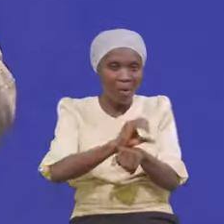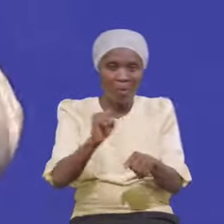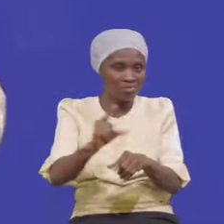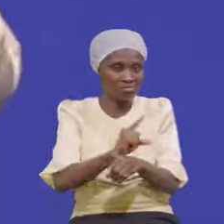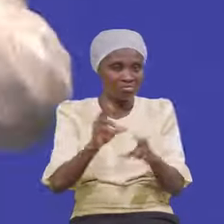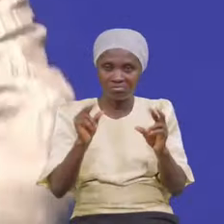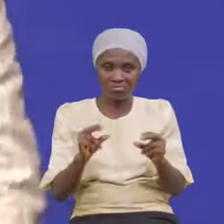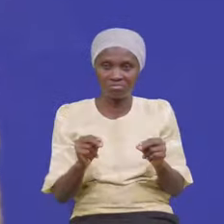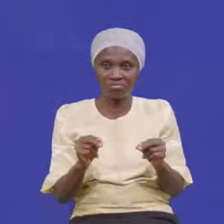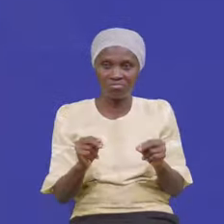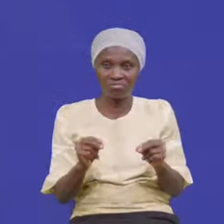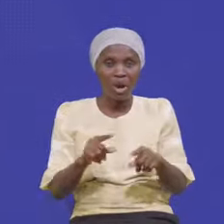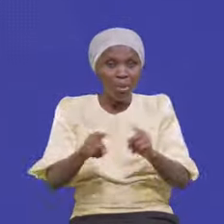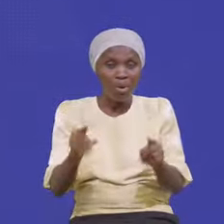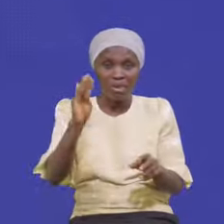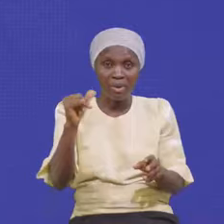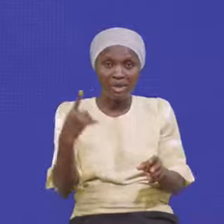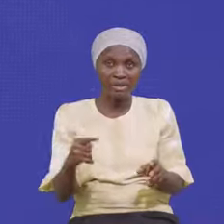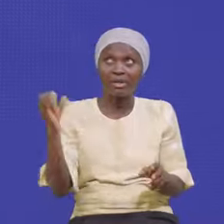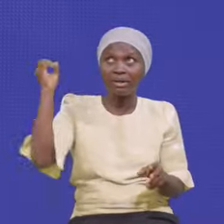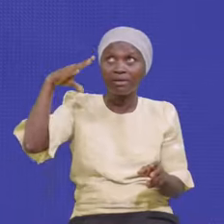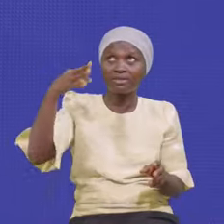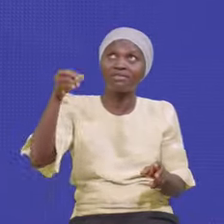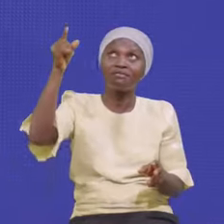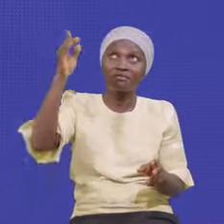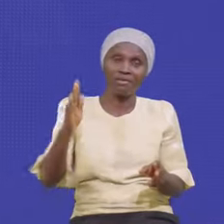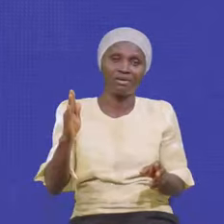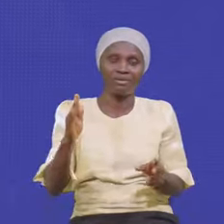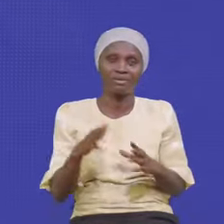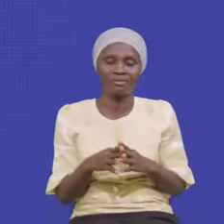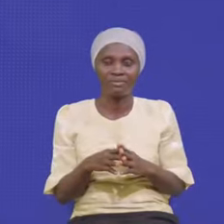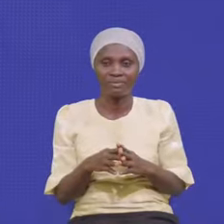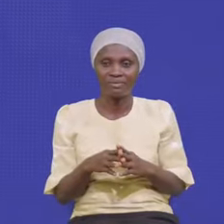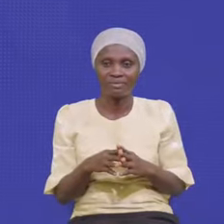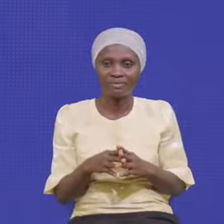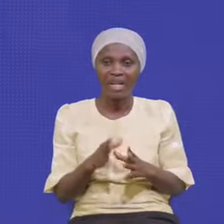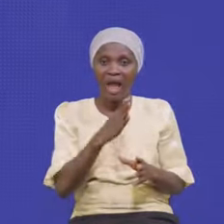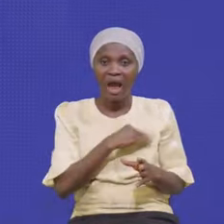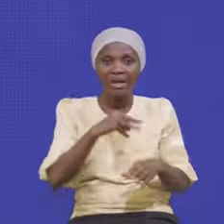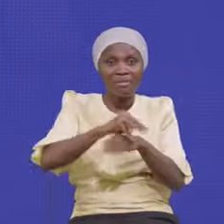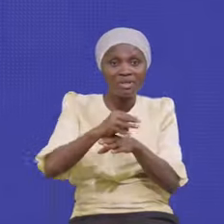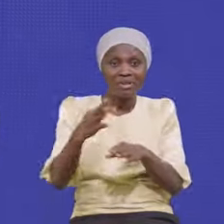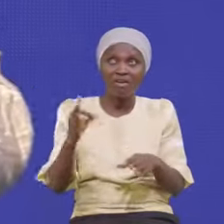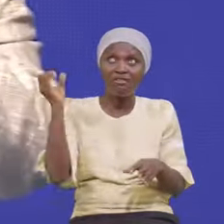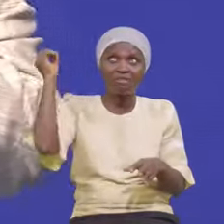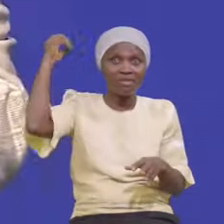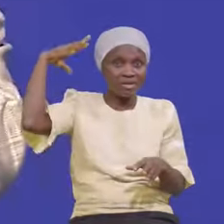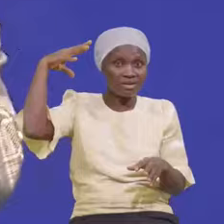కాదు. But by the grace of God. కాని దేవుని కృప ద్వారా. The ministry of grace